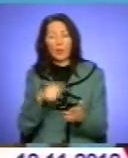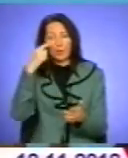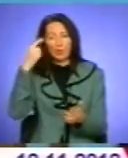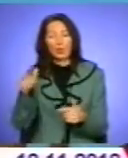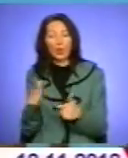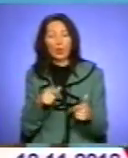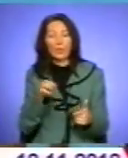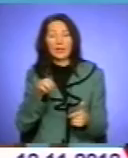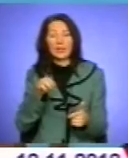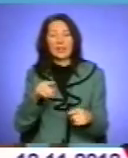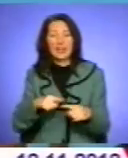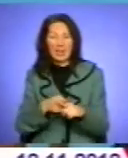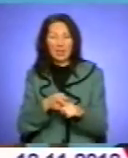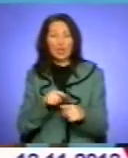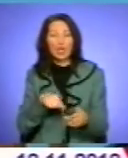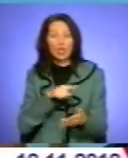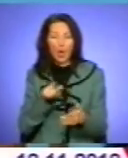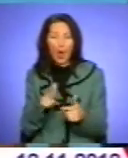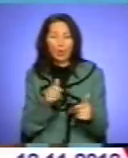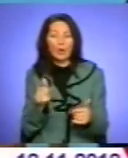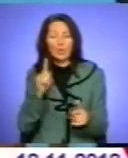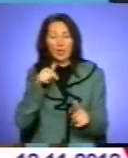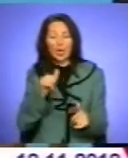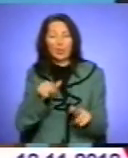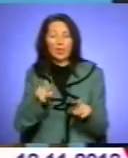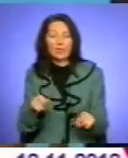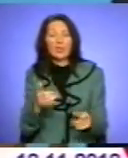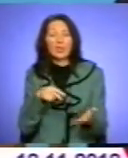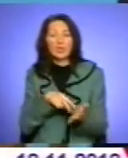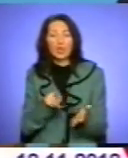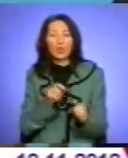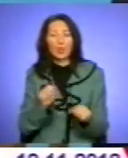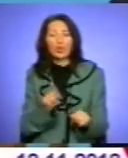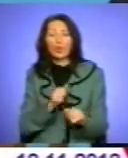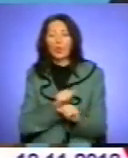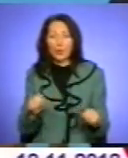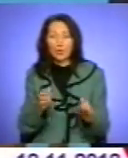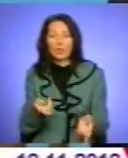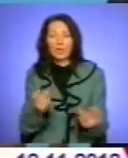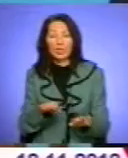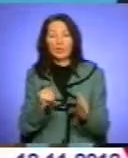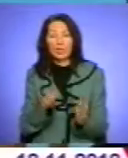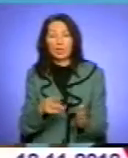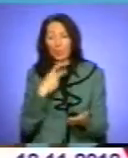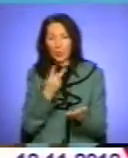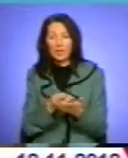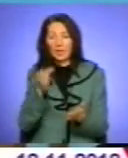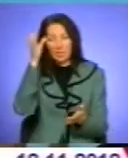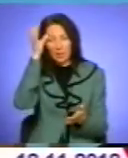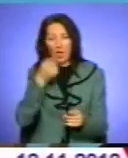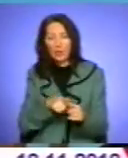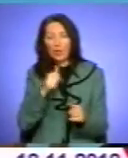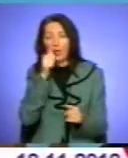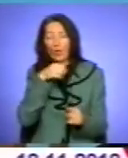вона готова, вона знає, що де сісти, куди стати, що можна, що не можна. Залишилося тільки продемонструвати знання. Цього року хлопець